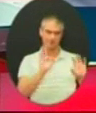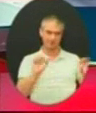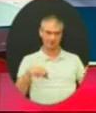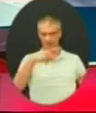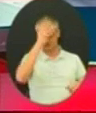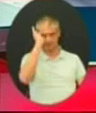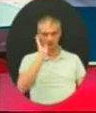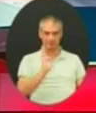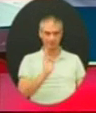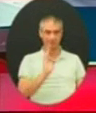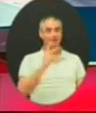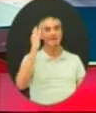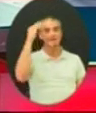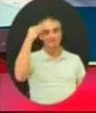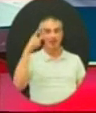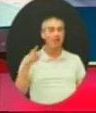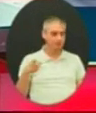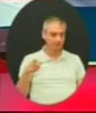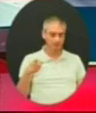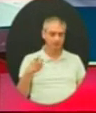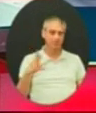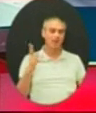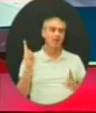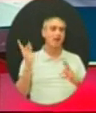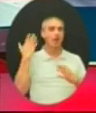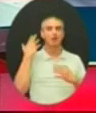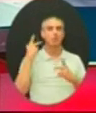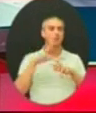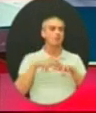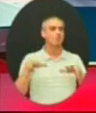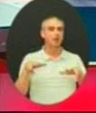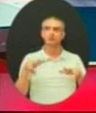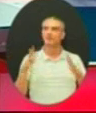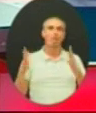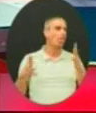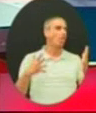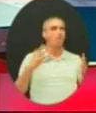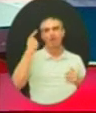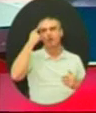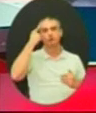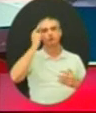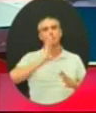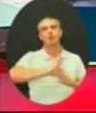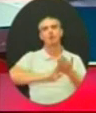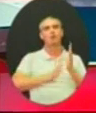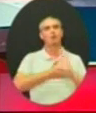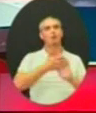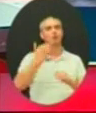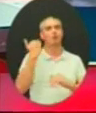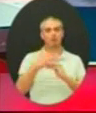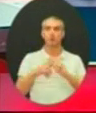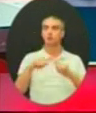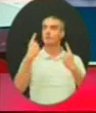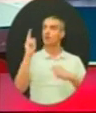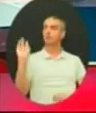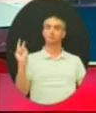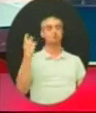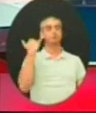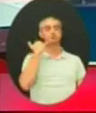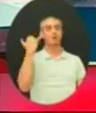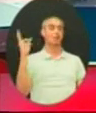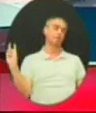הייתי אומר, הפלסטינים בעצם חזרו מהכפור, הם היו במצב שהם היו באמת חשבו שעולמם חרב עליהם, יום אחד הם הוזמנו, קיבלו